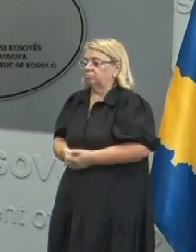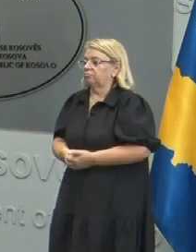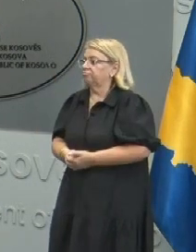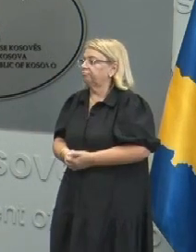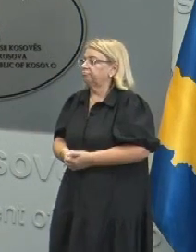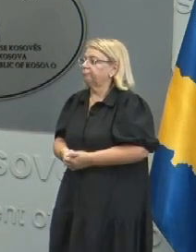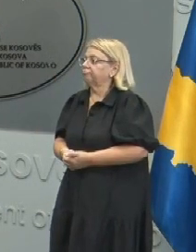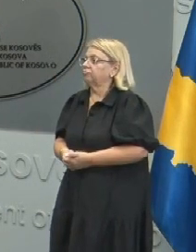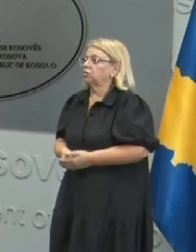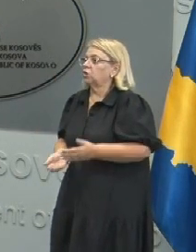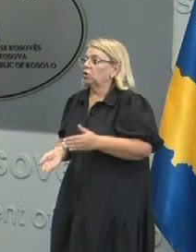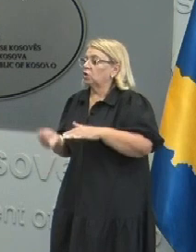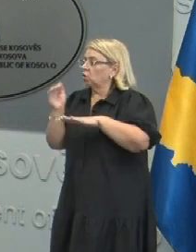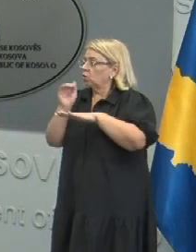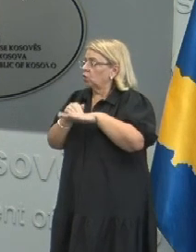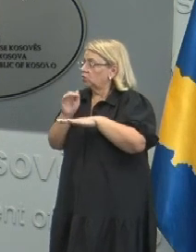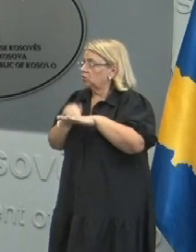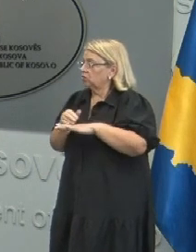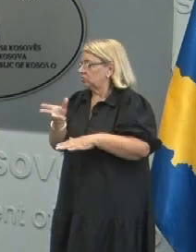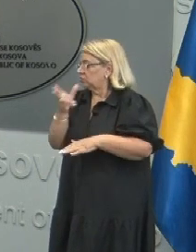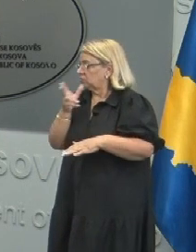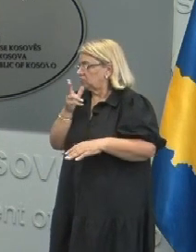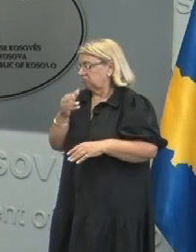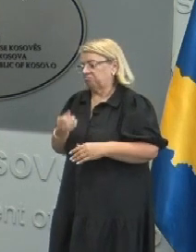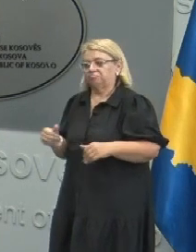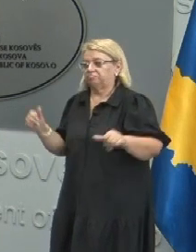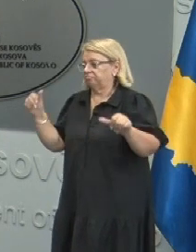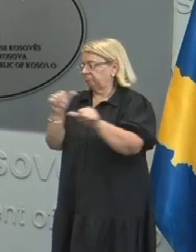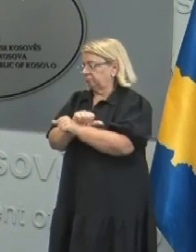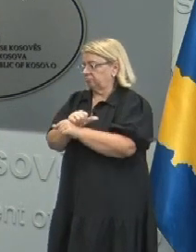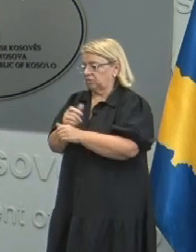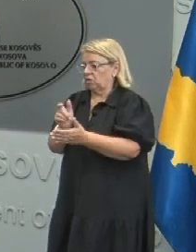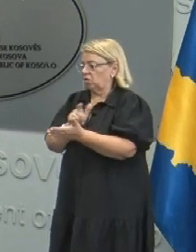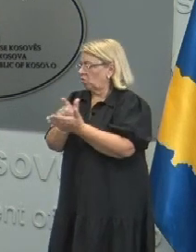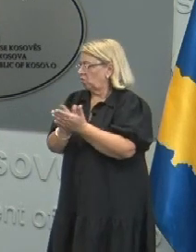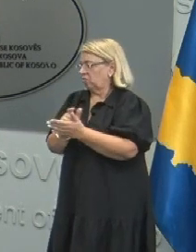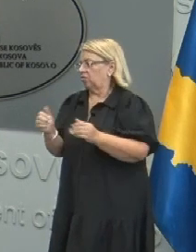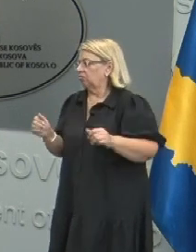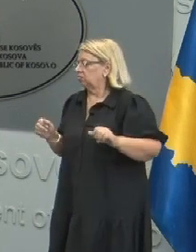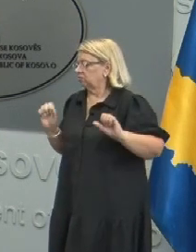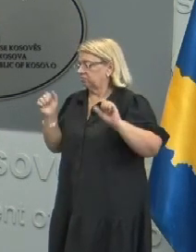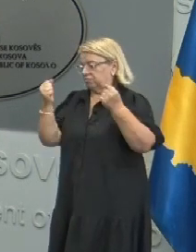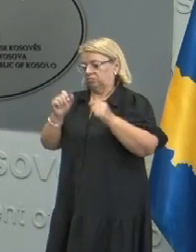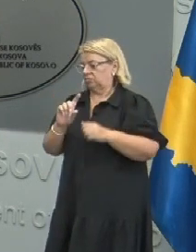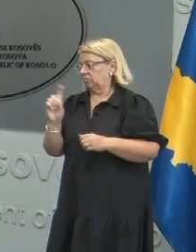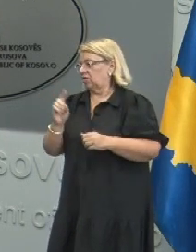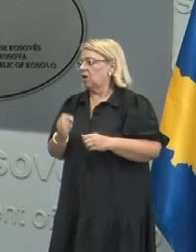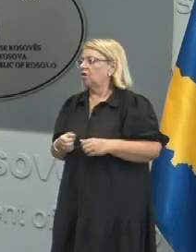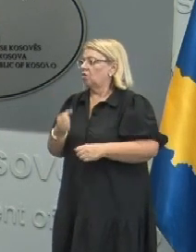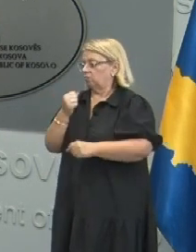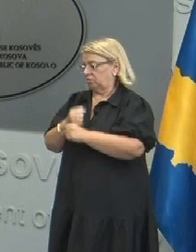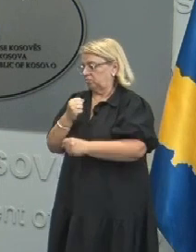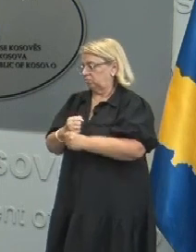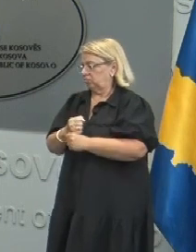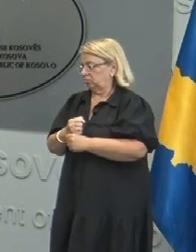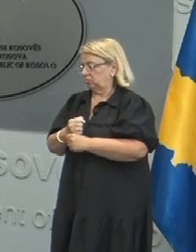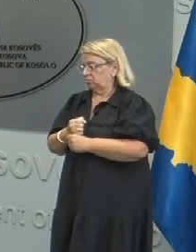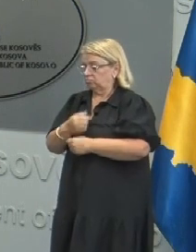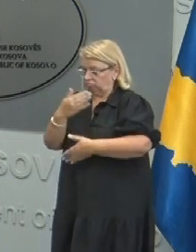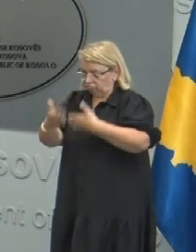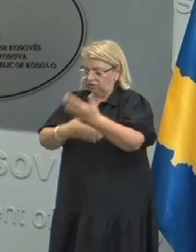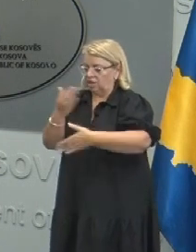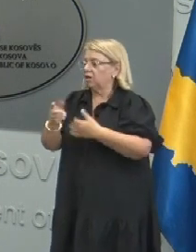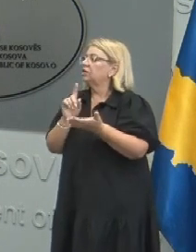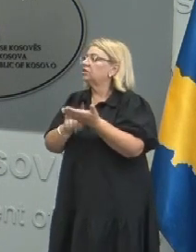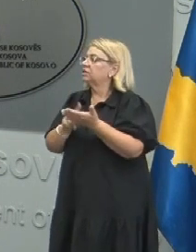gabim. Nuk është koha për greva, është koha për punë. Është koha që sindikatat të bëjnë gati komentet e